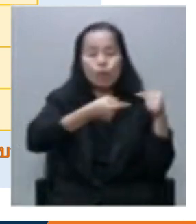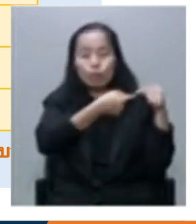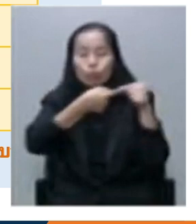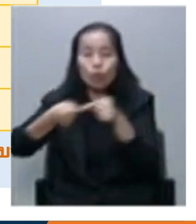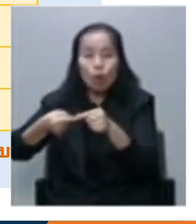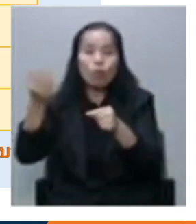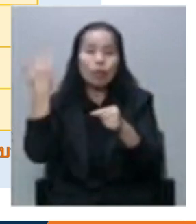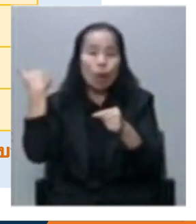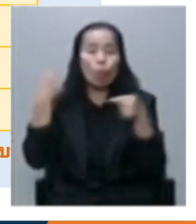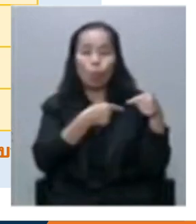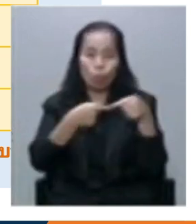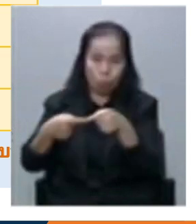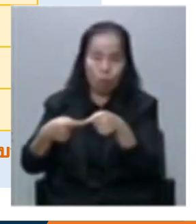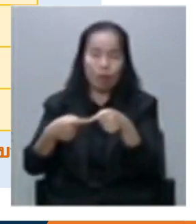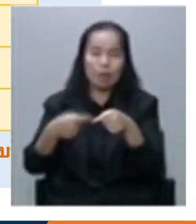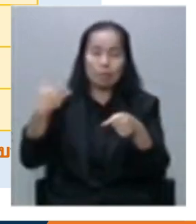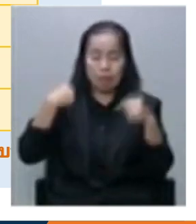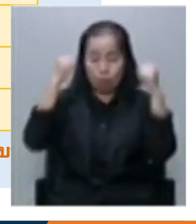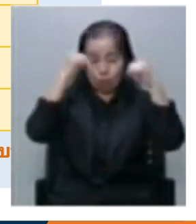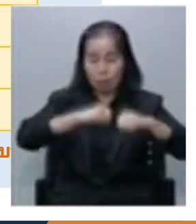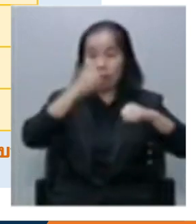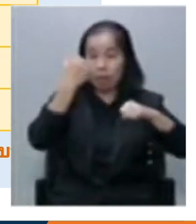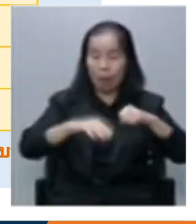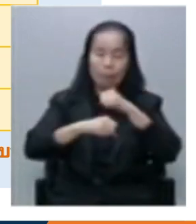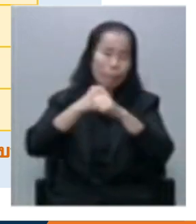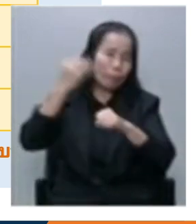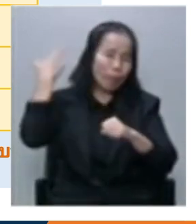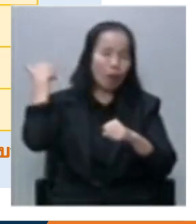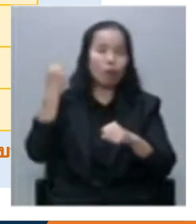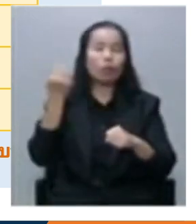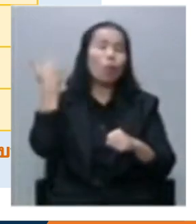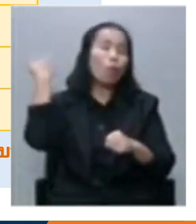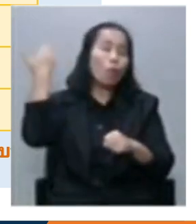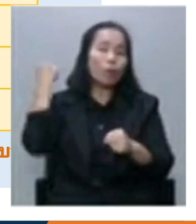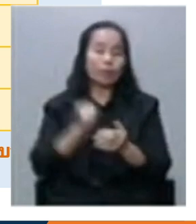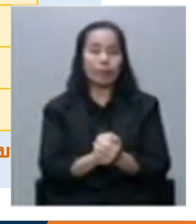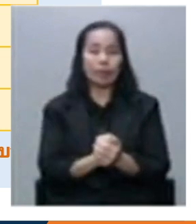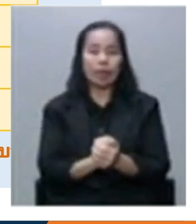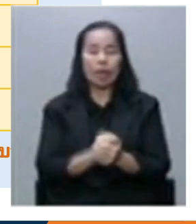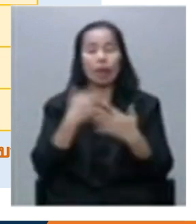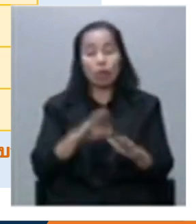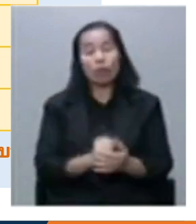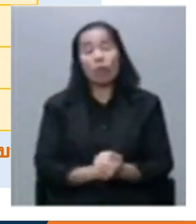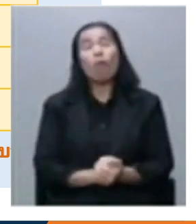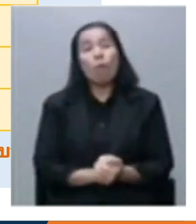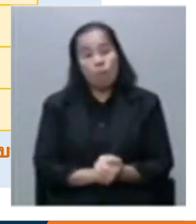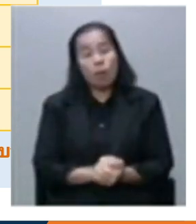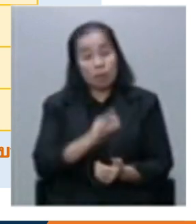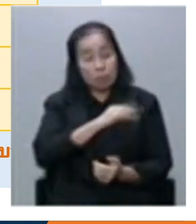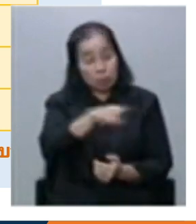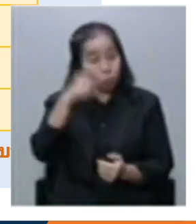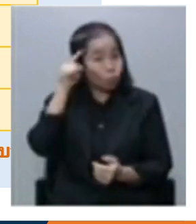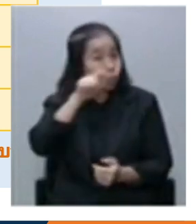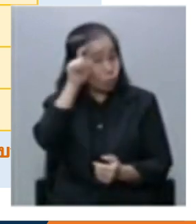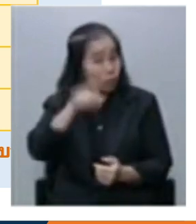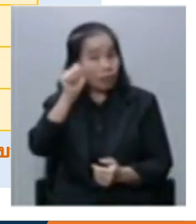บผูกพันเดิมที่มีการอนุมัติไปแล้วนะครับในปีงบประมาณก่อนหน้านี้เมื่อฟังแบบนี้แล้วนะครับท่านสมาชิกอาจจะสงสัยง